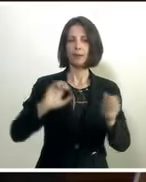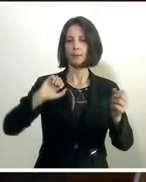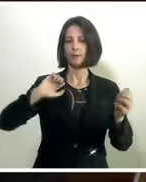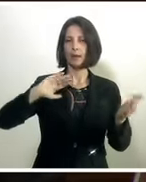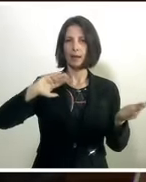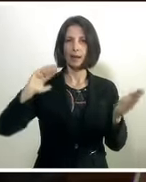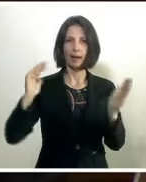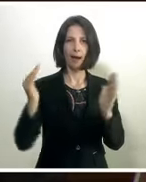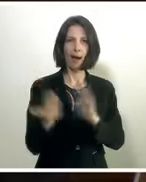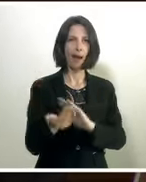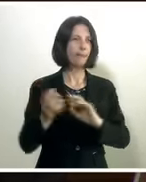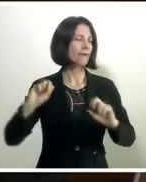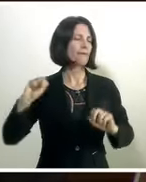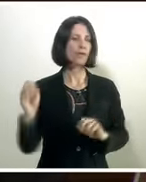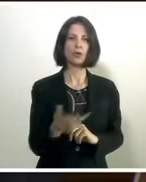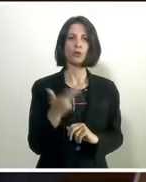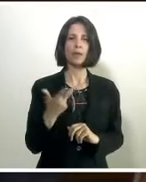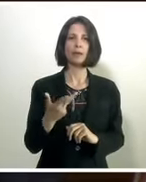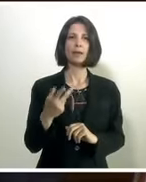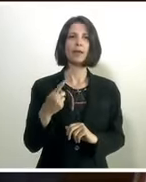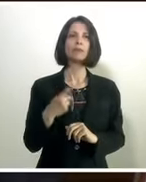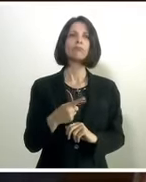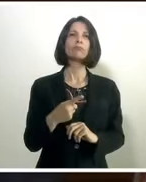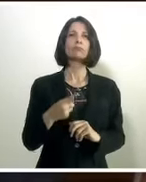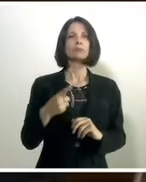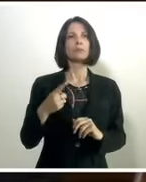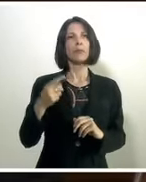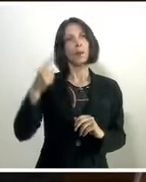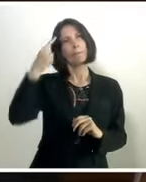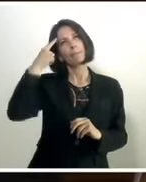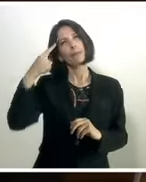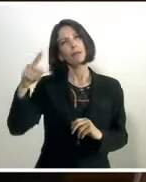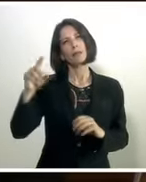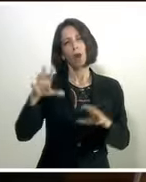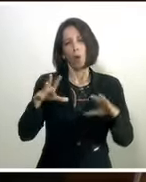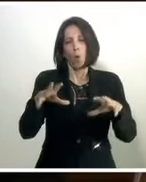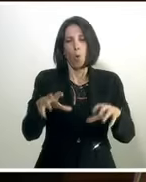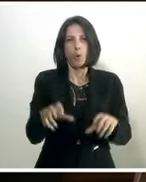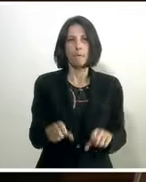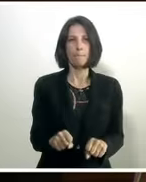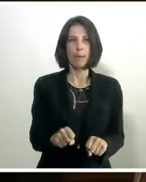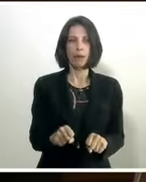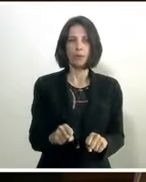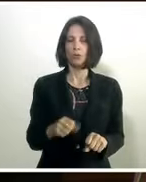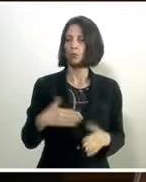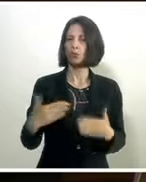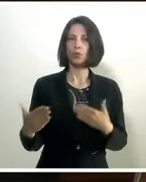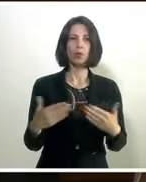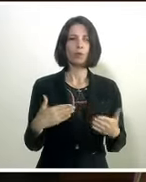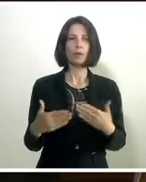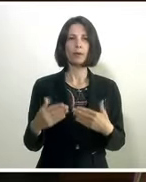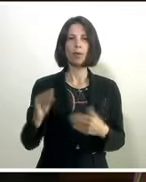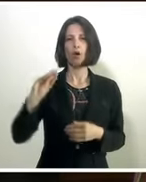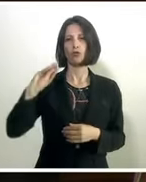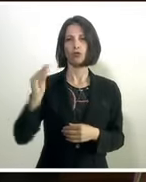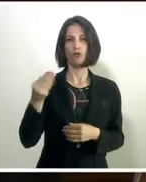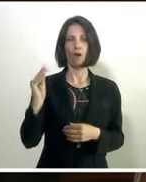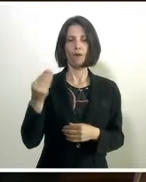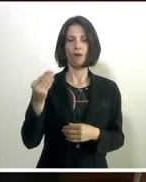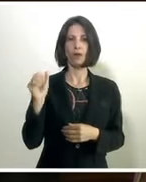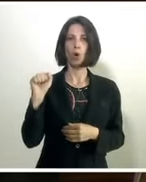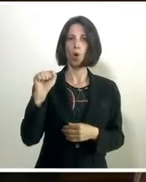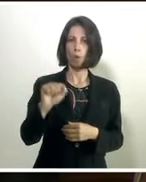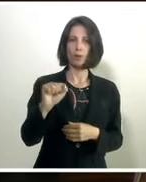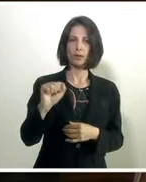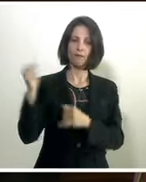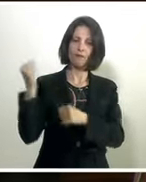suo percorso esistenziale politico opta per una terza via ed il suo impegno e da subito nella sezione della gioventù comunista che fonda e